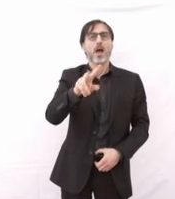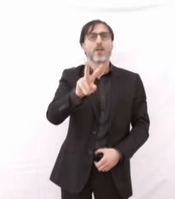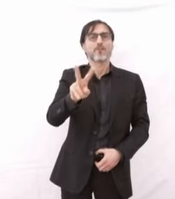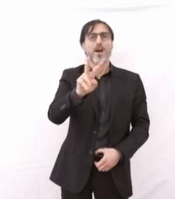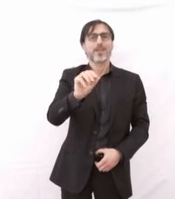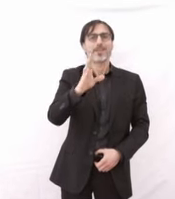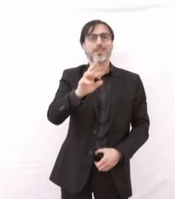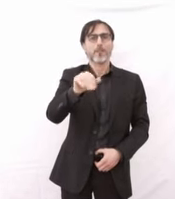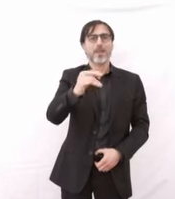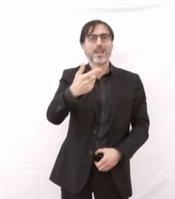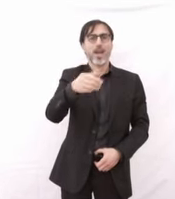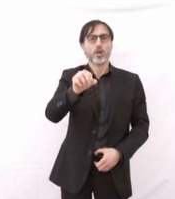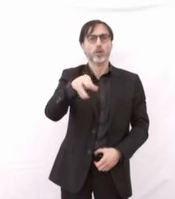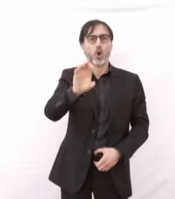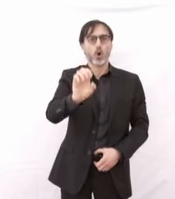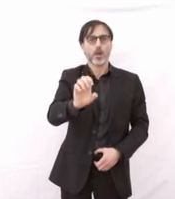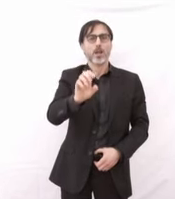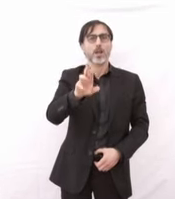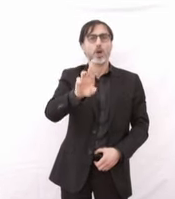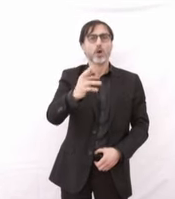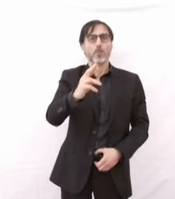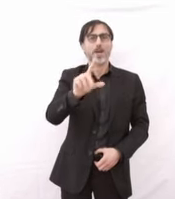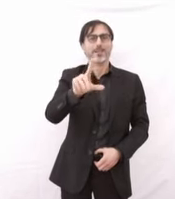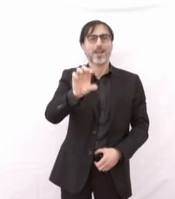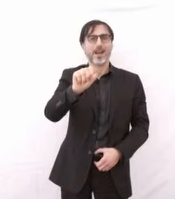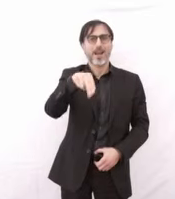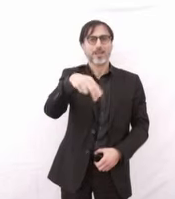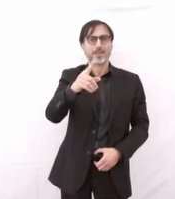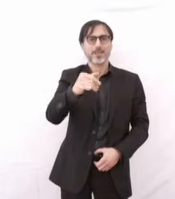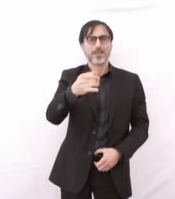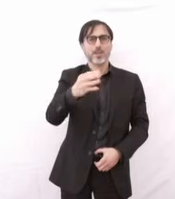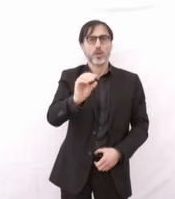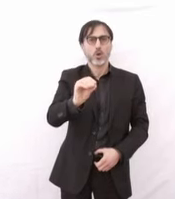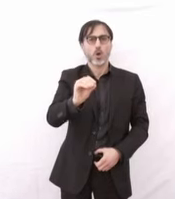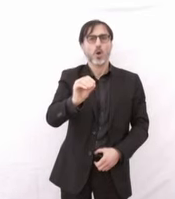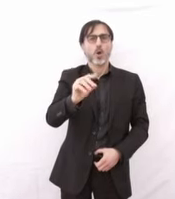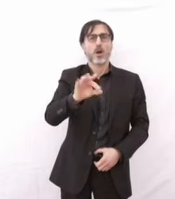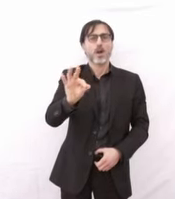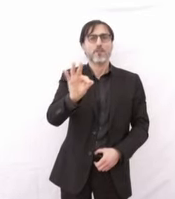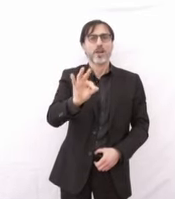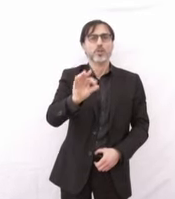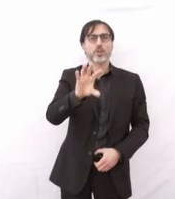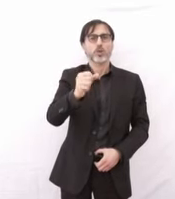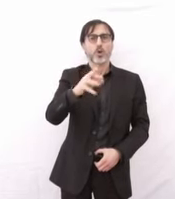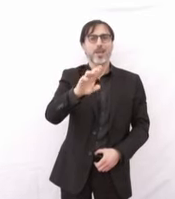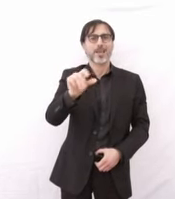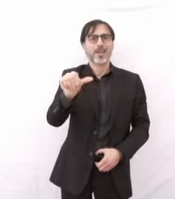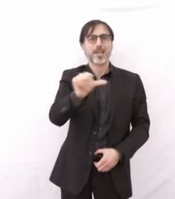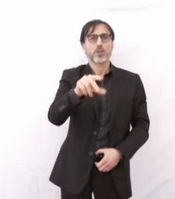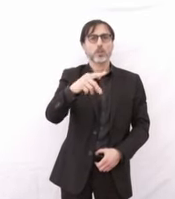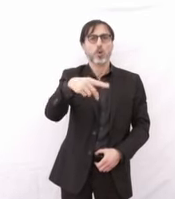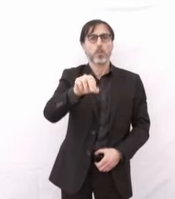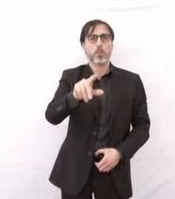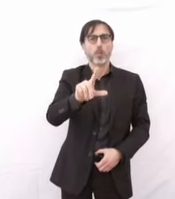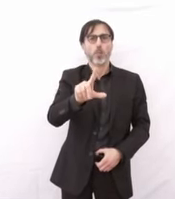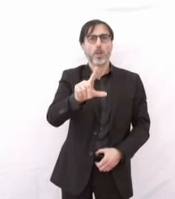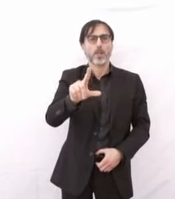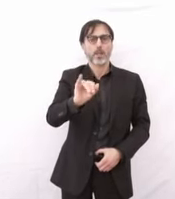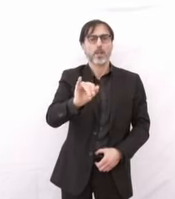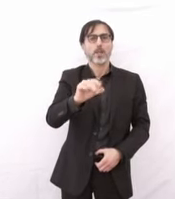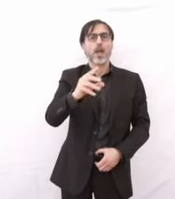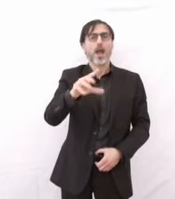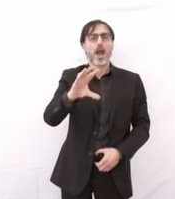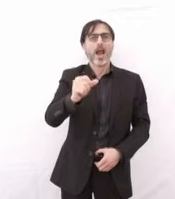Briatore, Roberta Lanzino, Francesco Crisopulli, Giuseppe